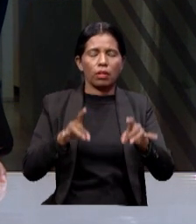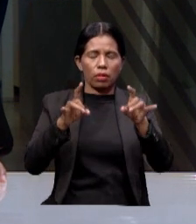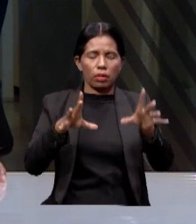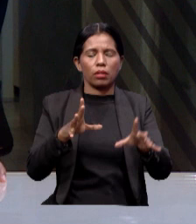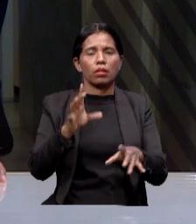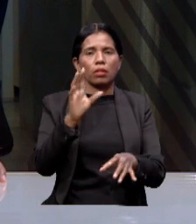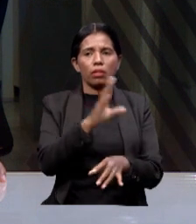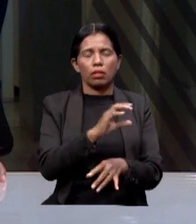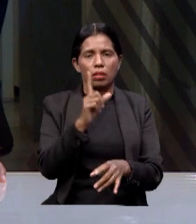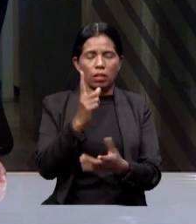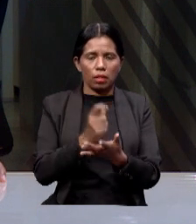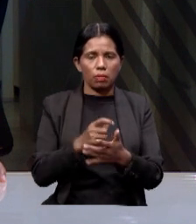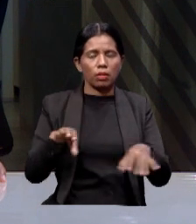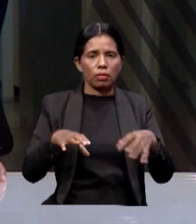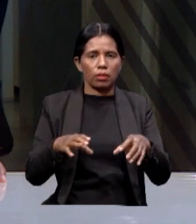atinane.